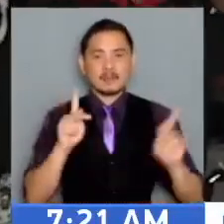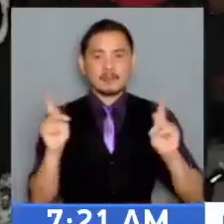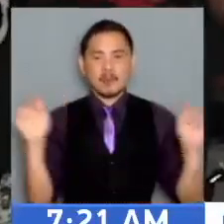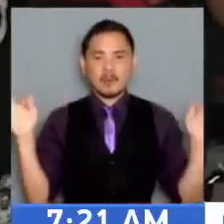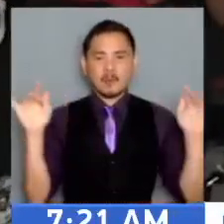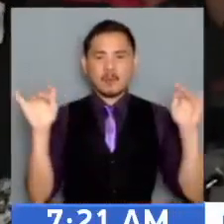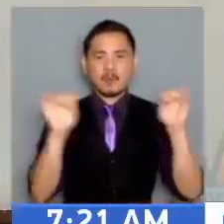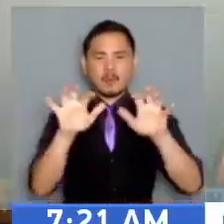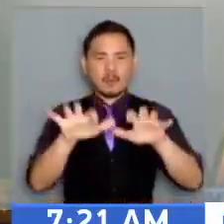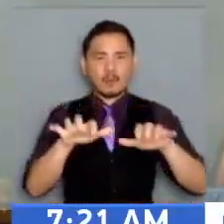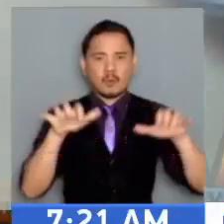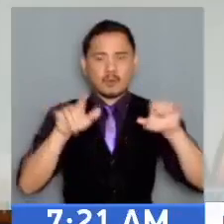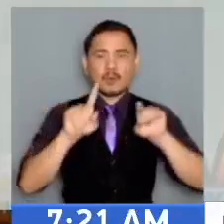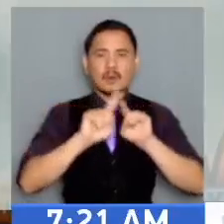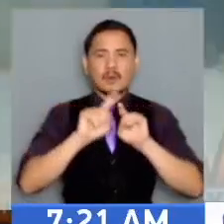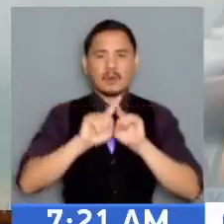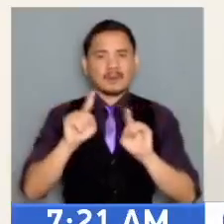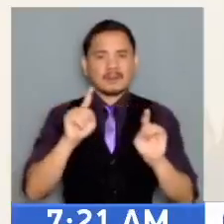sinihan.